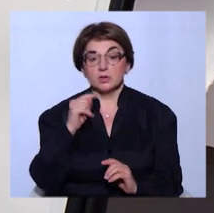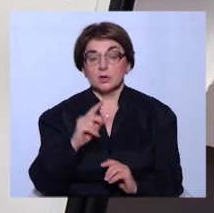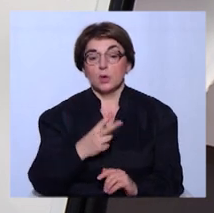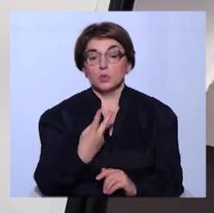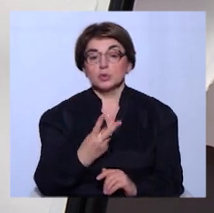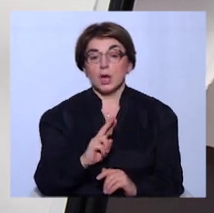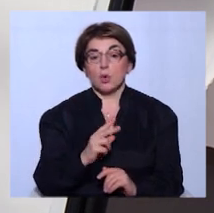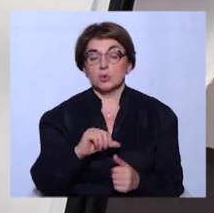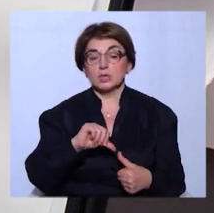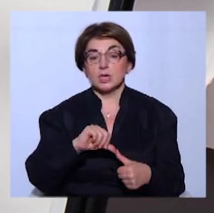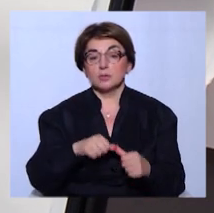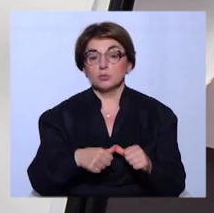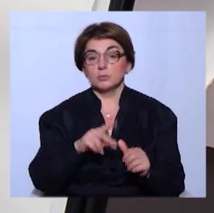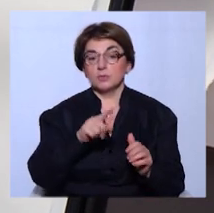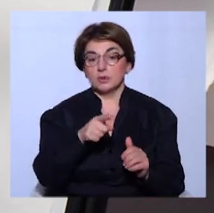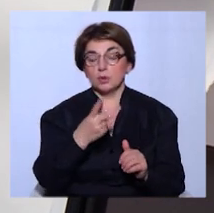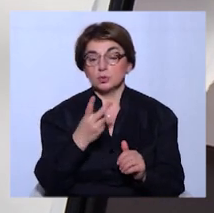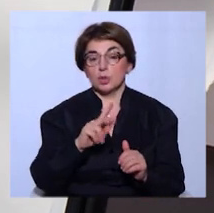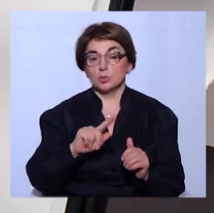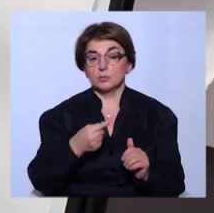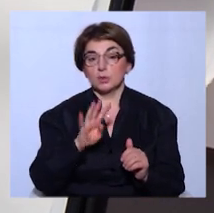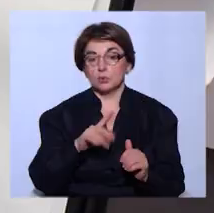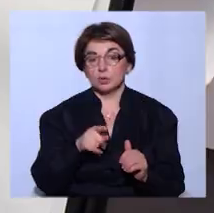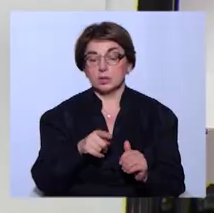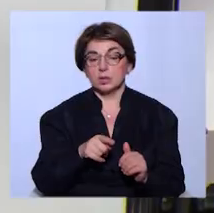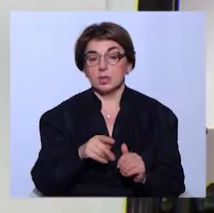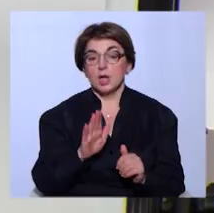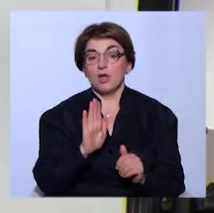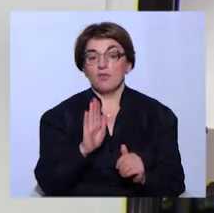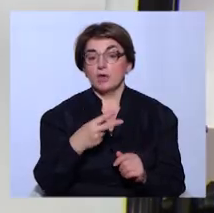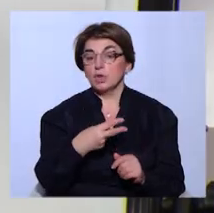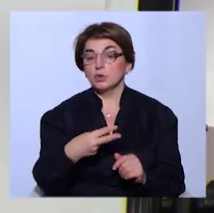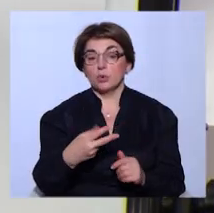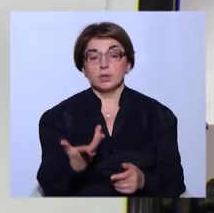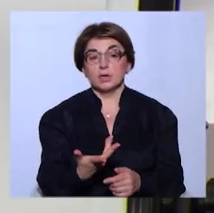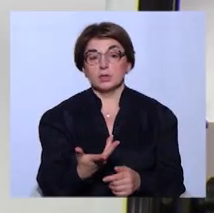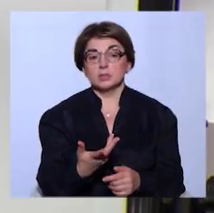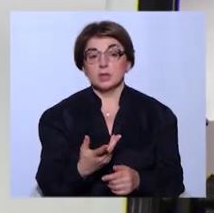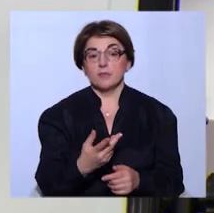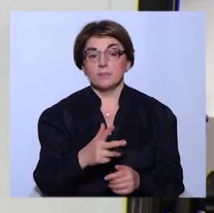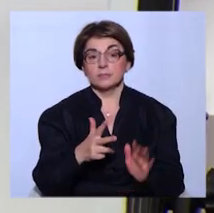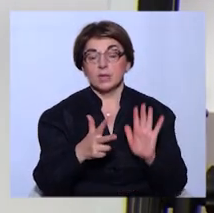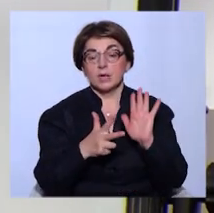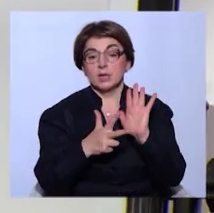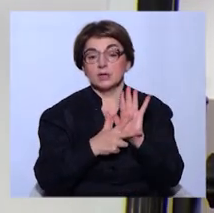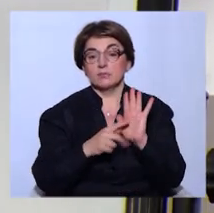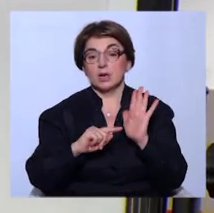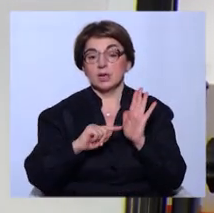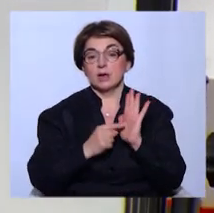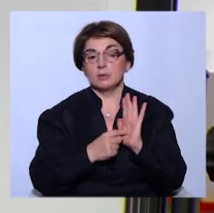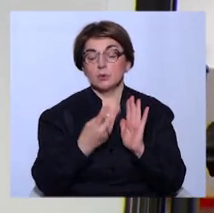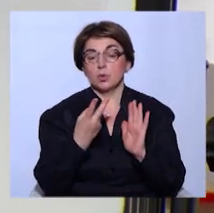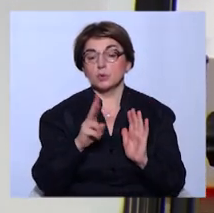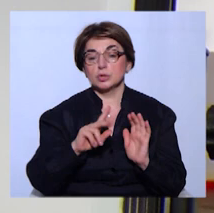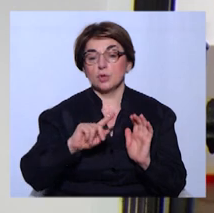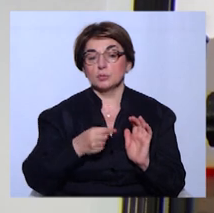მუდმივია 22.4 ტოლია. აქედან ვე ტოლია რისი? ესე იგი, 8 გამრავლებული 22.4-ზე